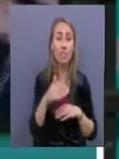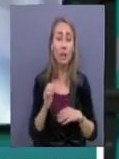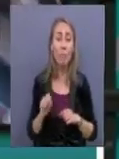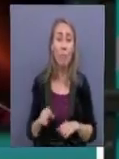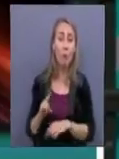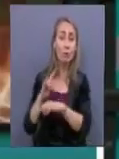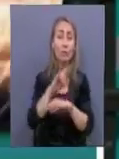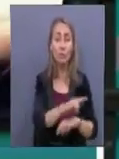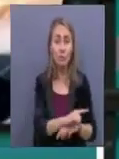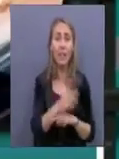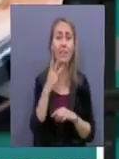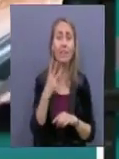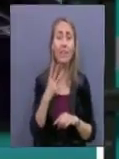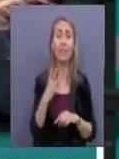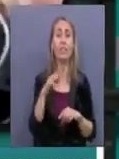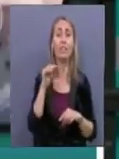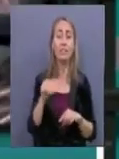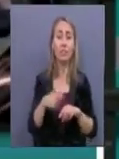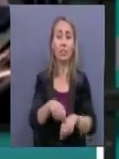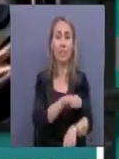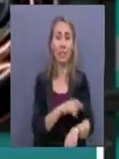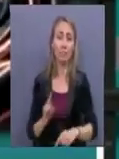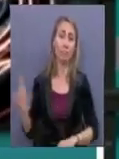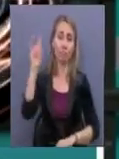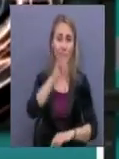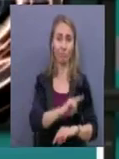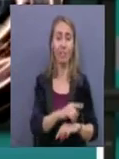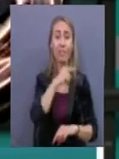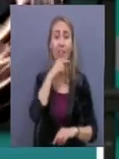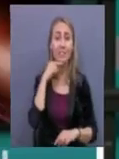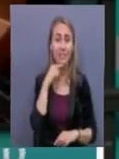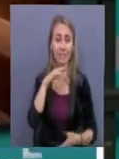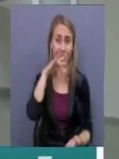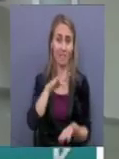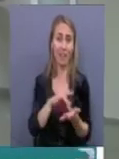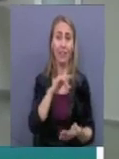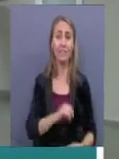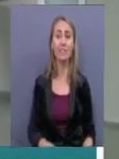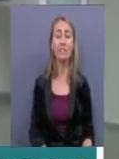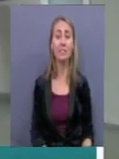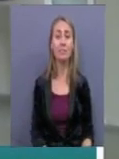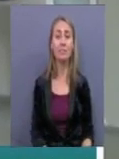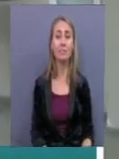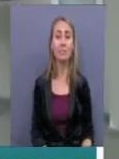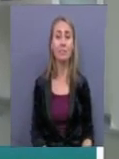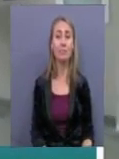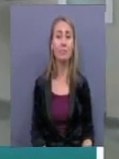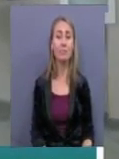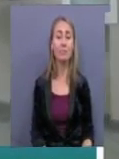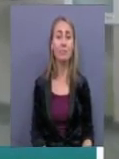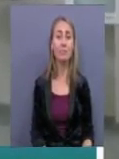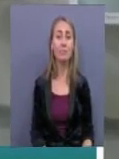енді 3 сағатта жетіп барасыз. Жаңа рейспен әріптесім Айгүл Мырзағалиқызы танысып қайтты. Эльмира Мукушеваның